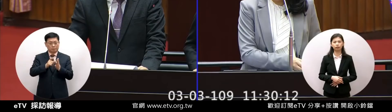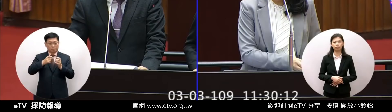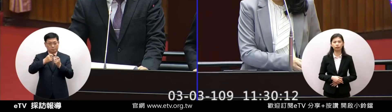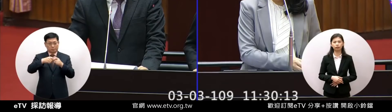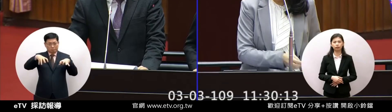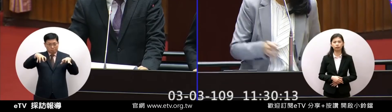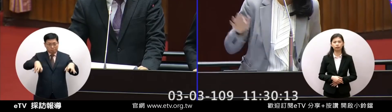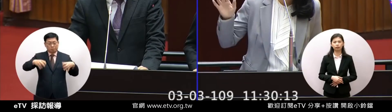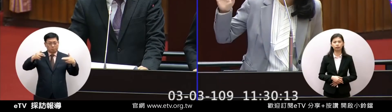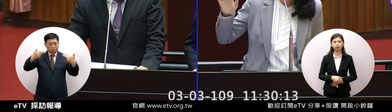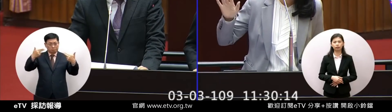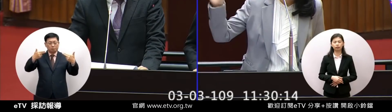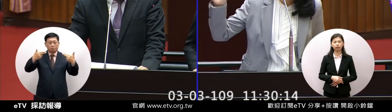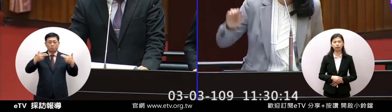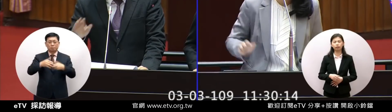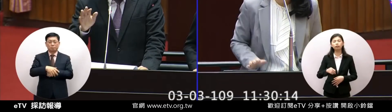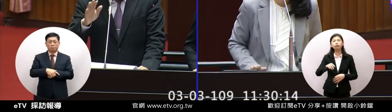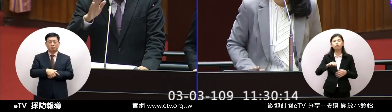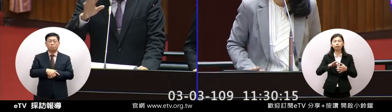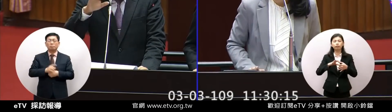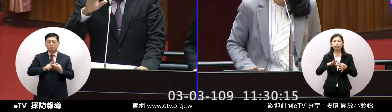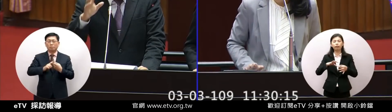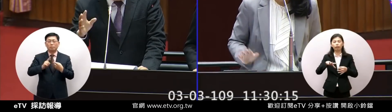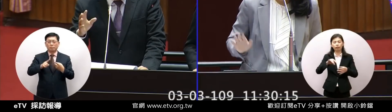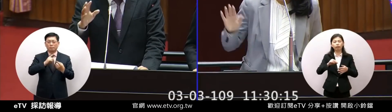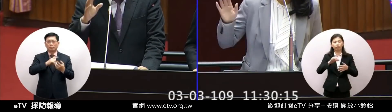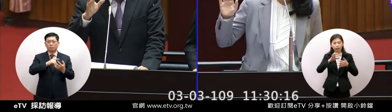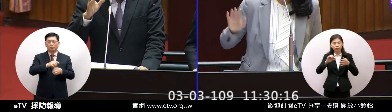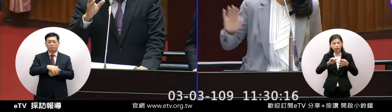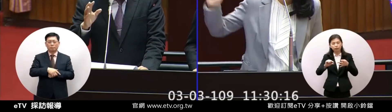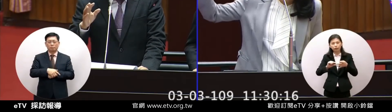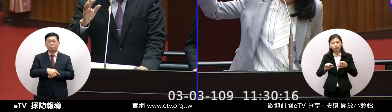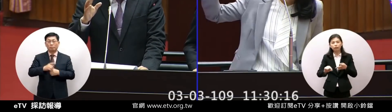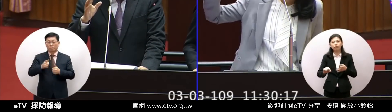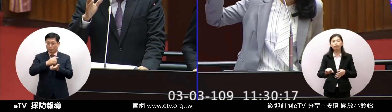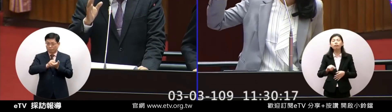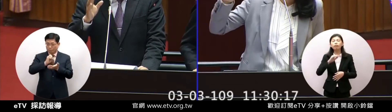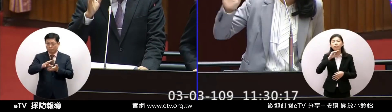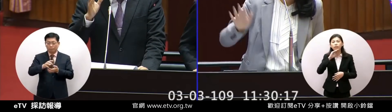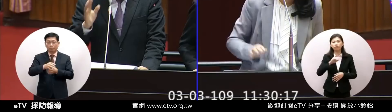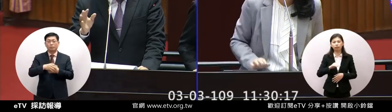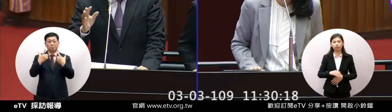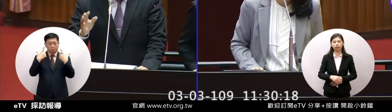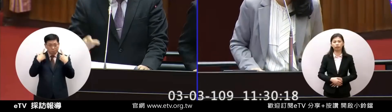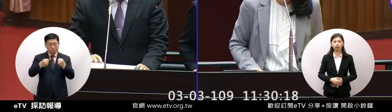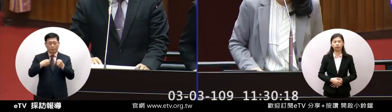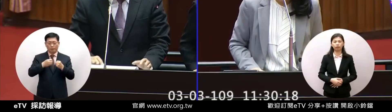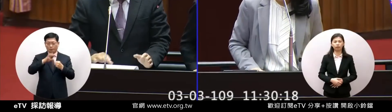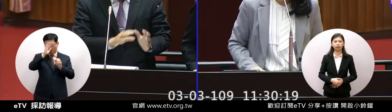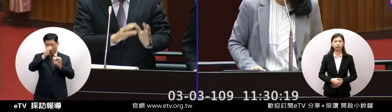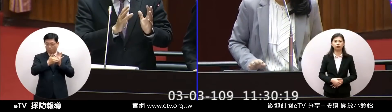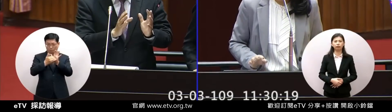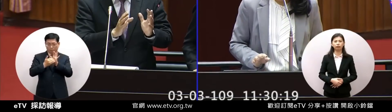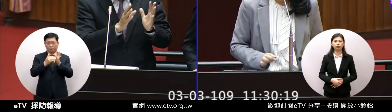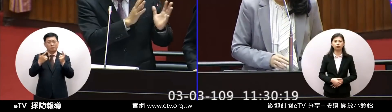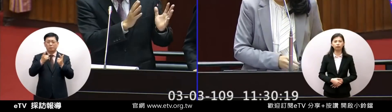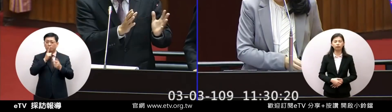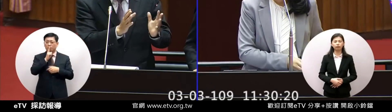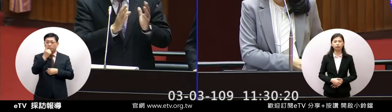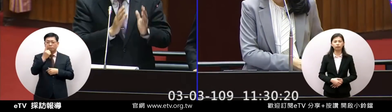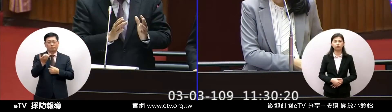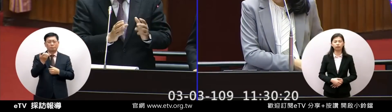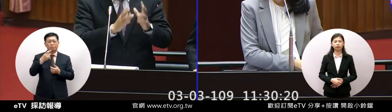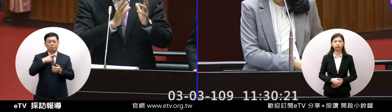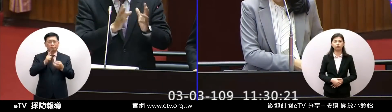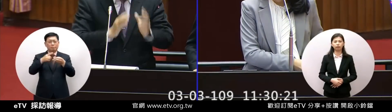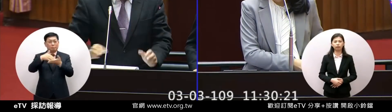哈，因为教育部在之前， 没关系，我们先一 对对对，我要一并说， 对， 因为共同防疫啊，也不是说所有，刚才